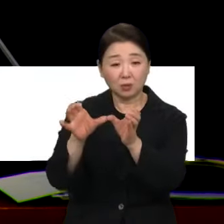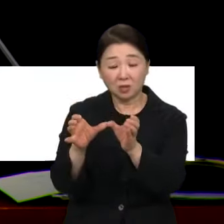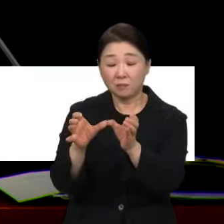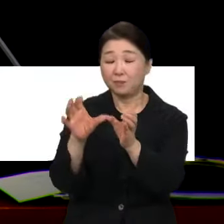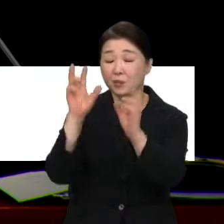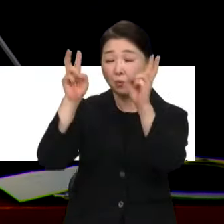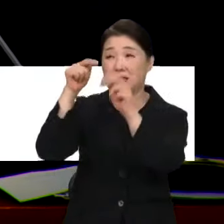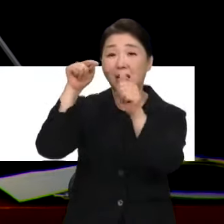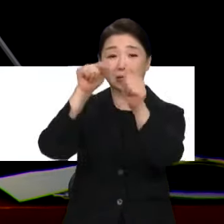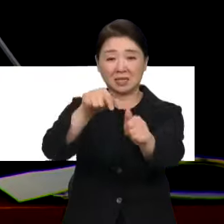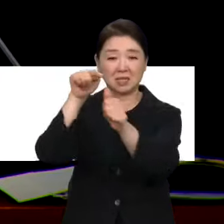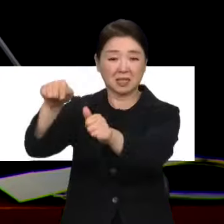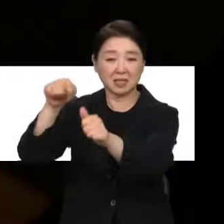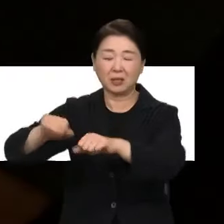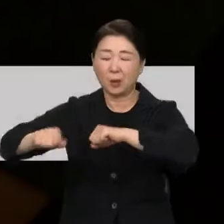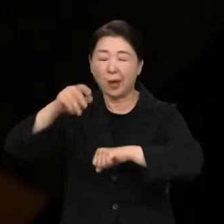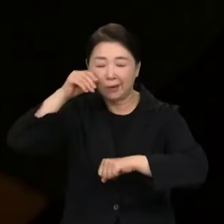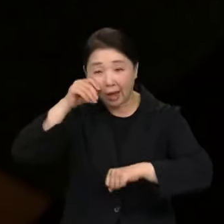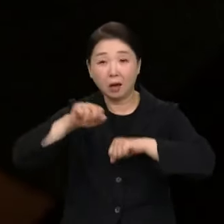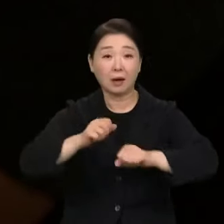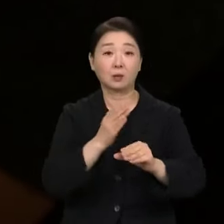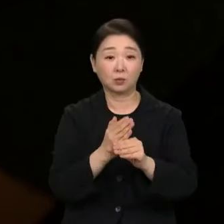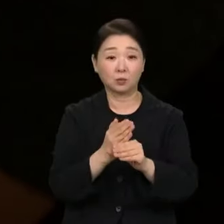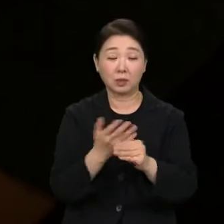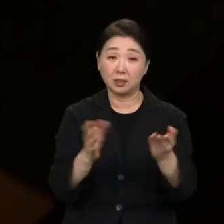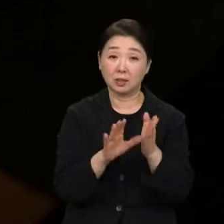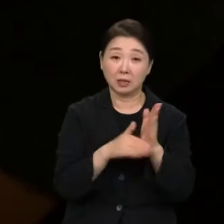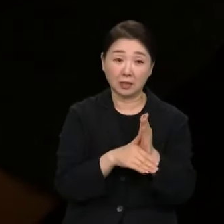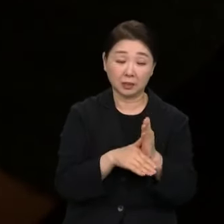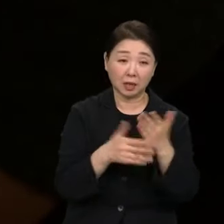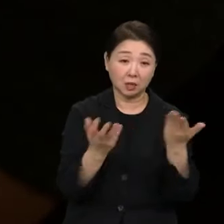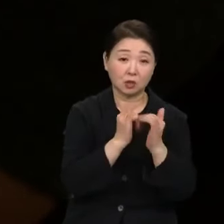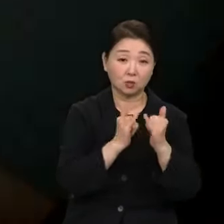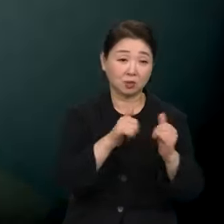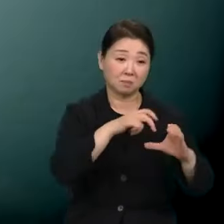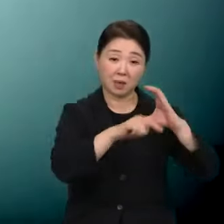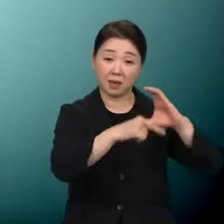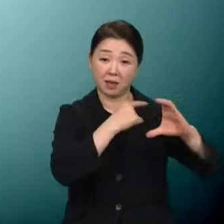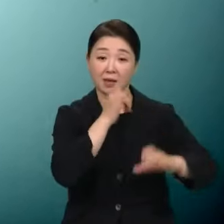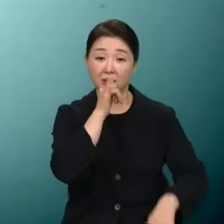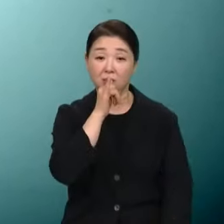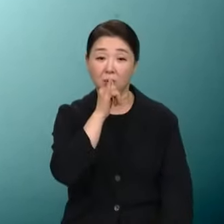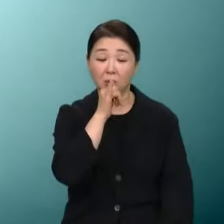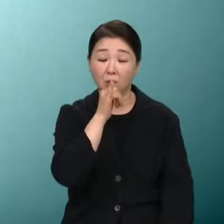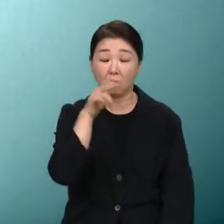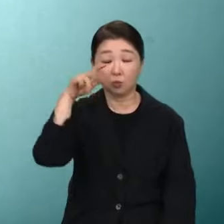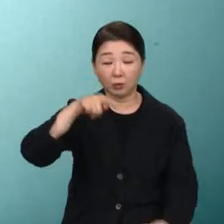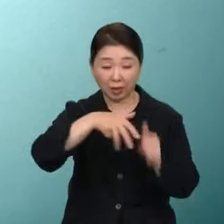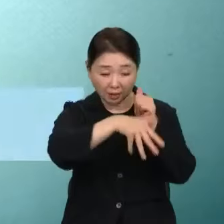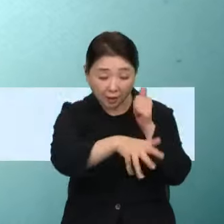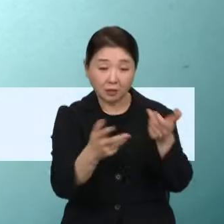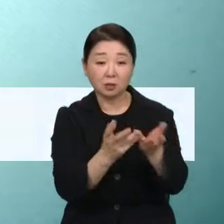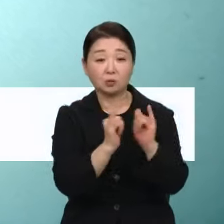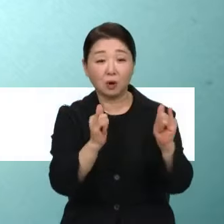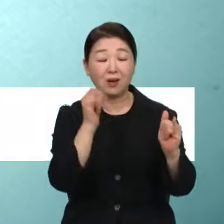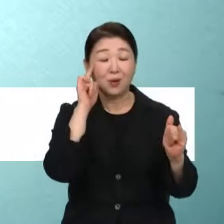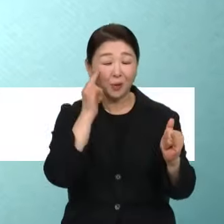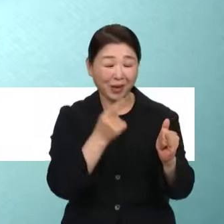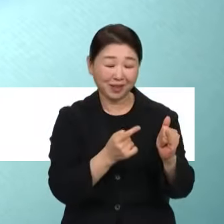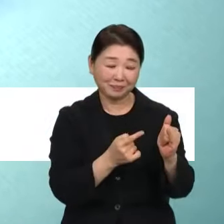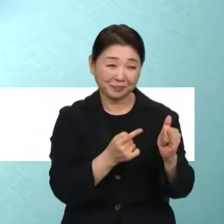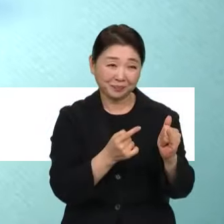받아서 거의 움직였다. 근무 당시 직원들 간 주고받은 메일입니다. Q10 계열사 직원들이 출고 방식과